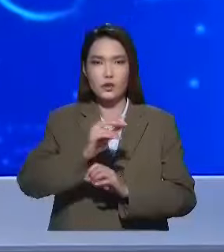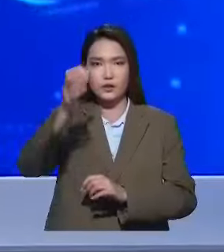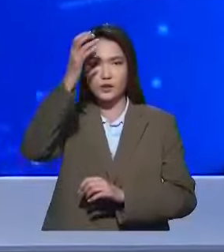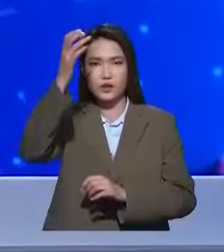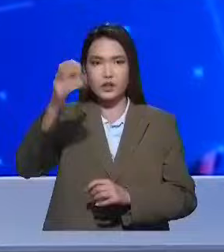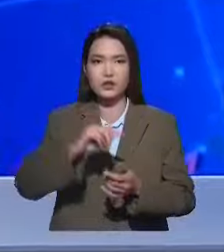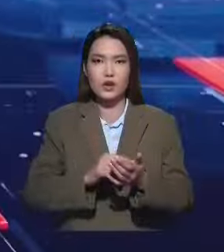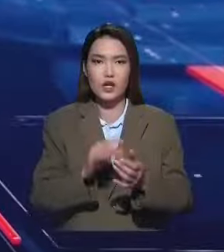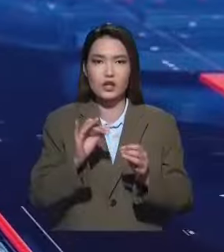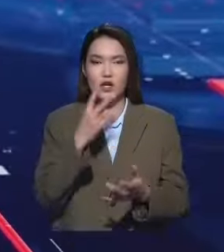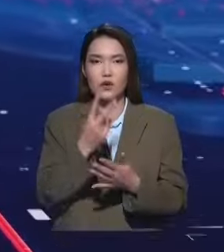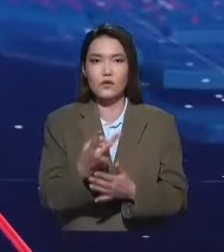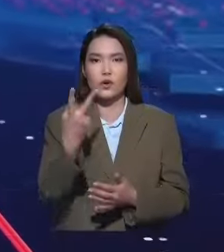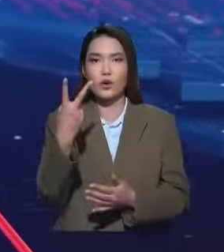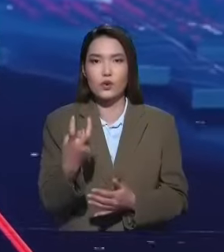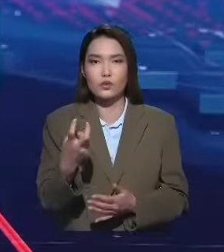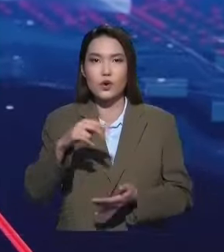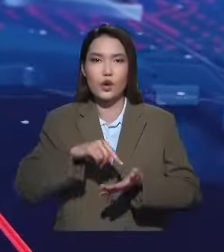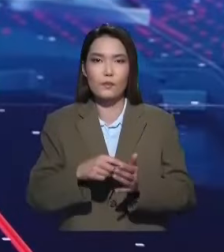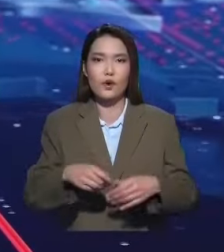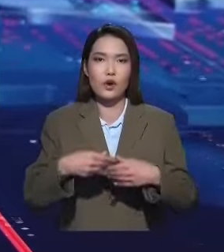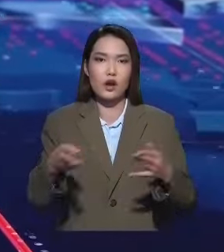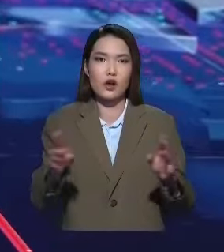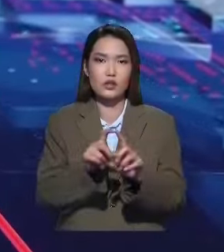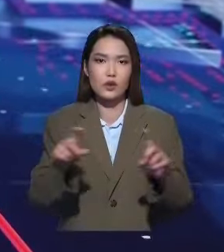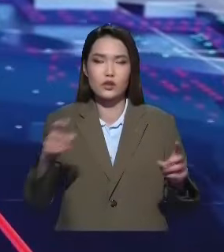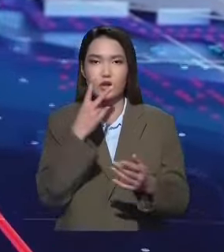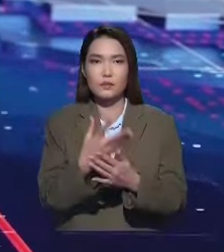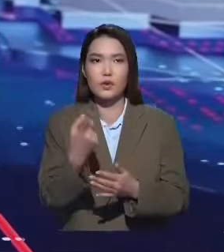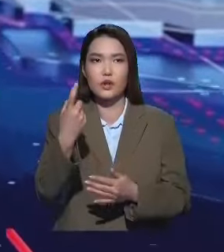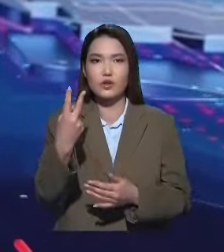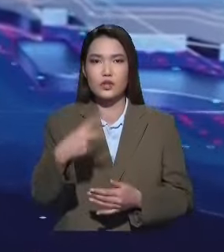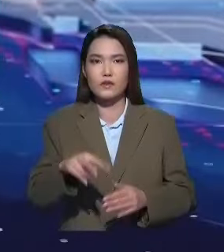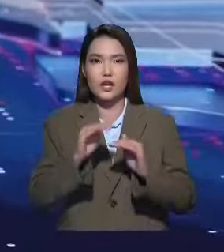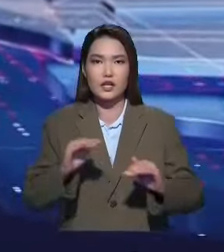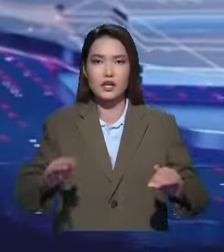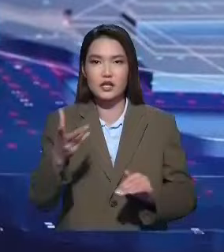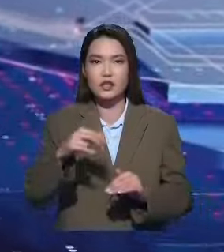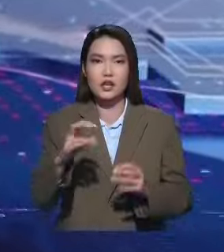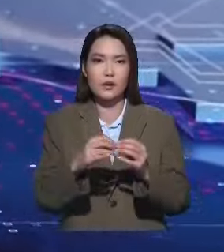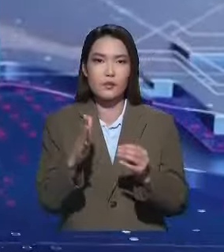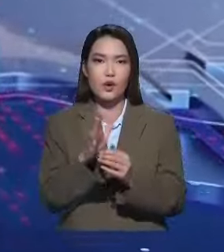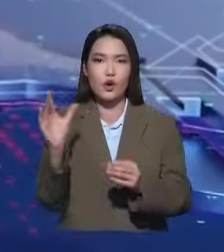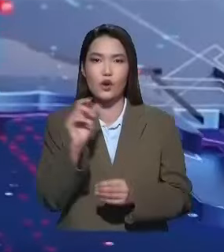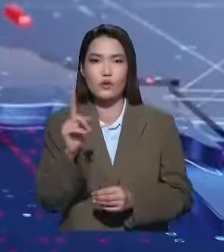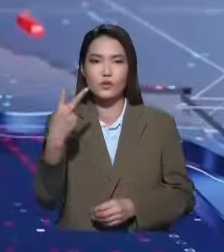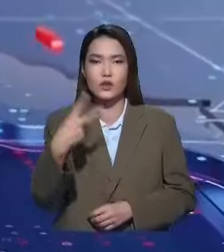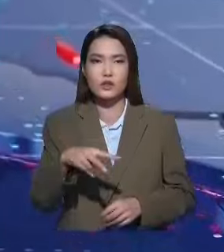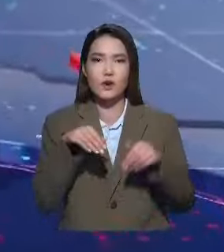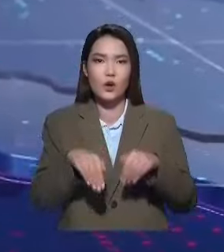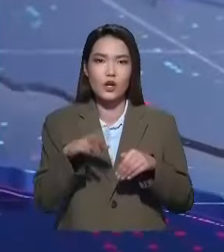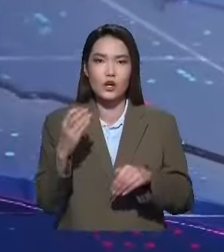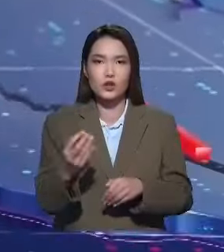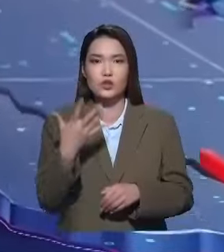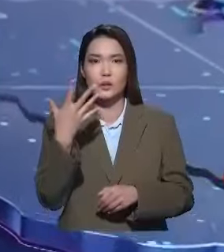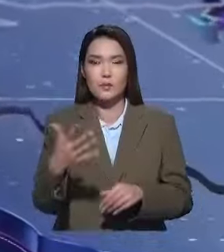образовательные учреждения. Около 200 пунктов открыты в школах, почти 120 в детских садах, 15 в вузах, 20 в колледжах и